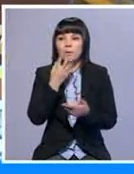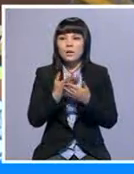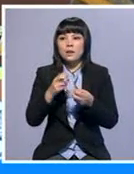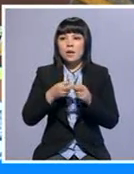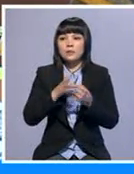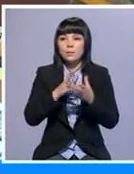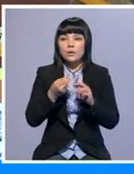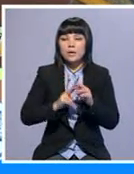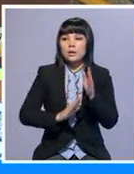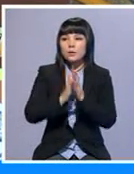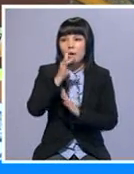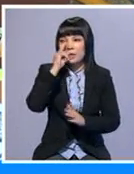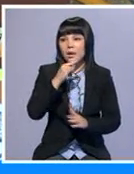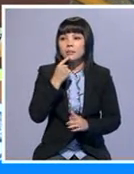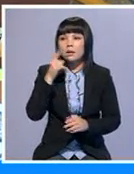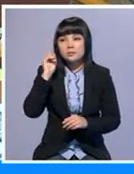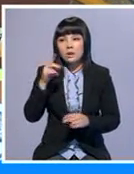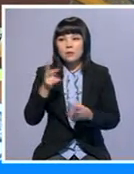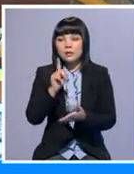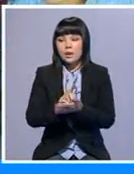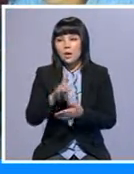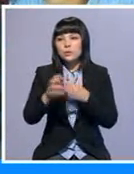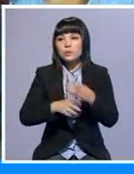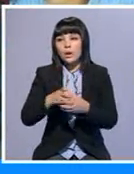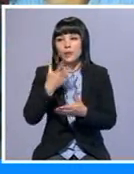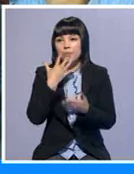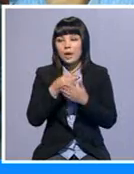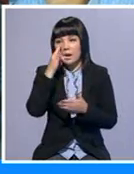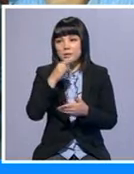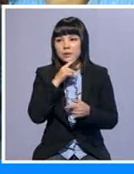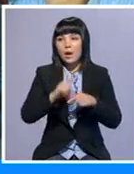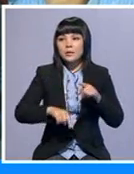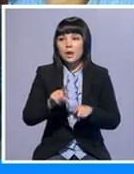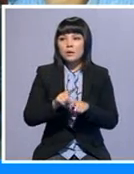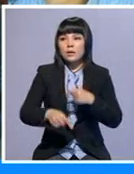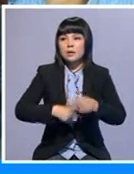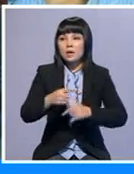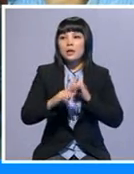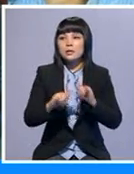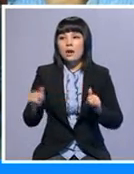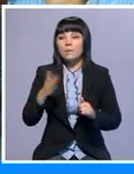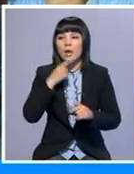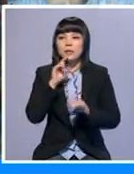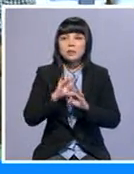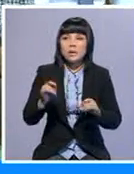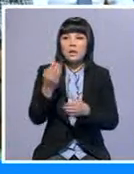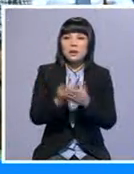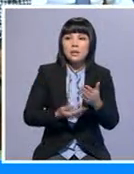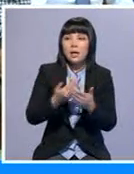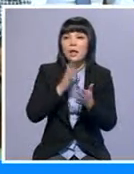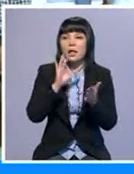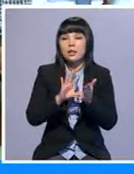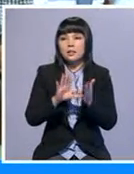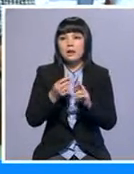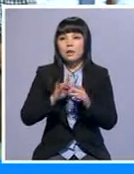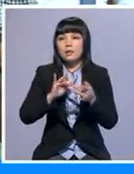Себебі өскелең ұрпақ ана тілін жақсы білмейді. Дүниежүзі қазақтар қауымдастығы ағайындарға қазақтың дастандары мен әңгімелерін жинақтаған электронды